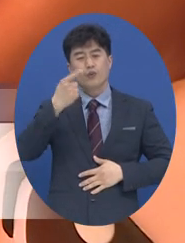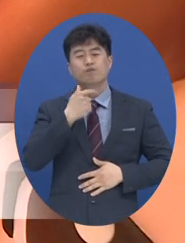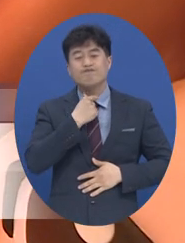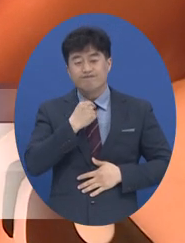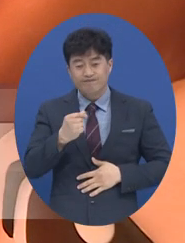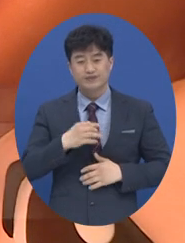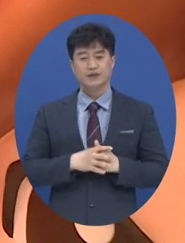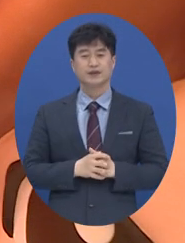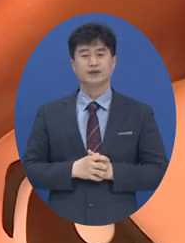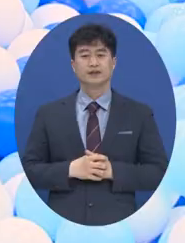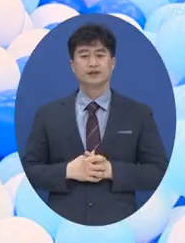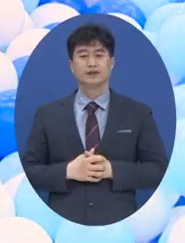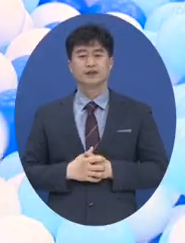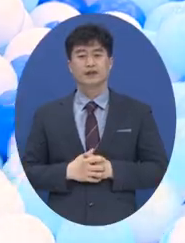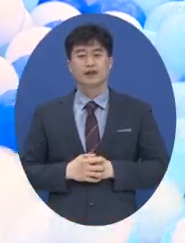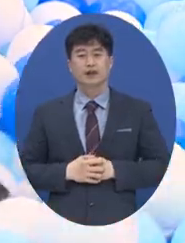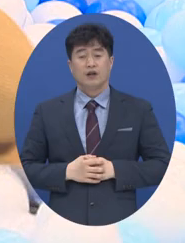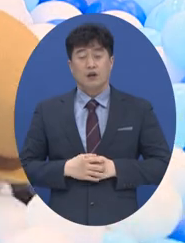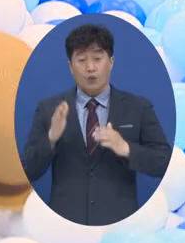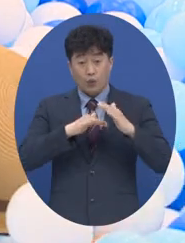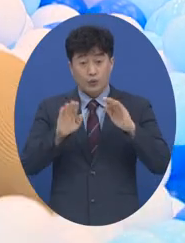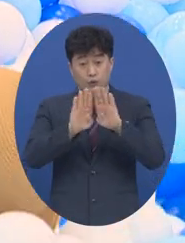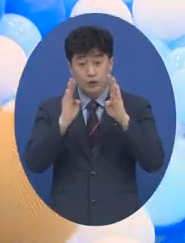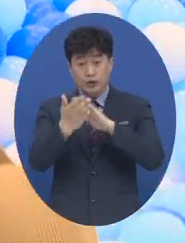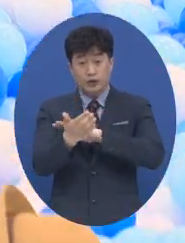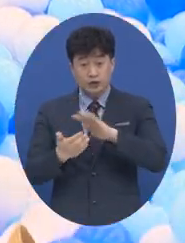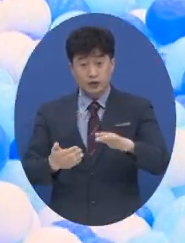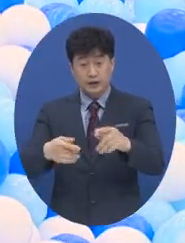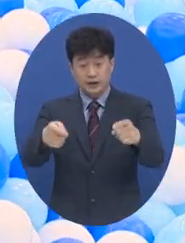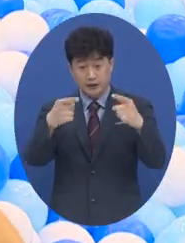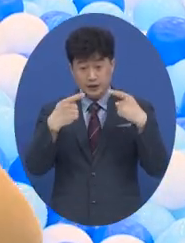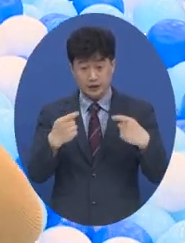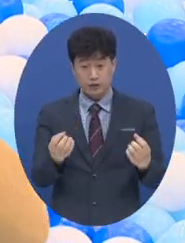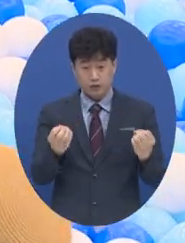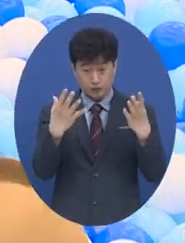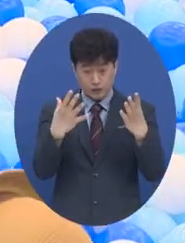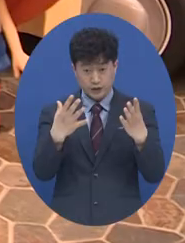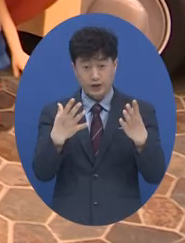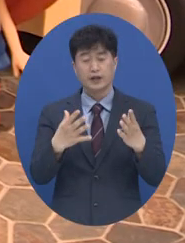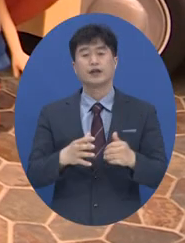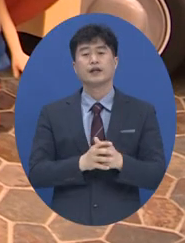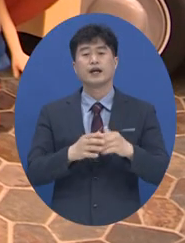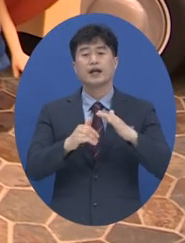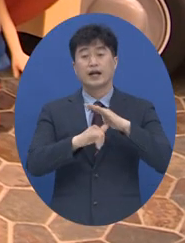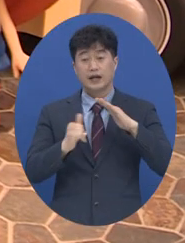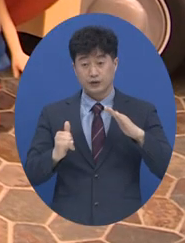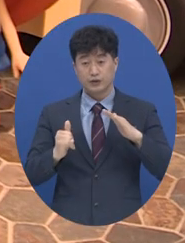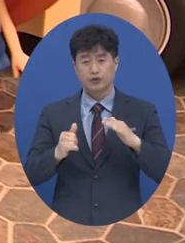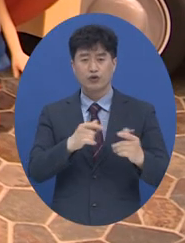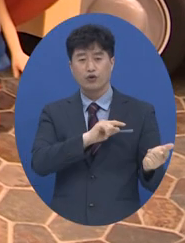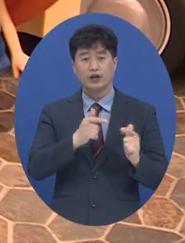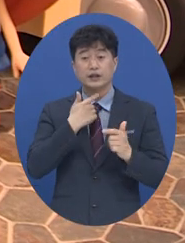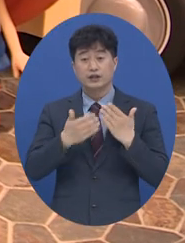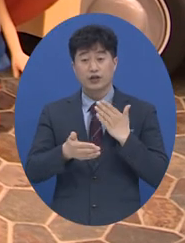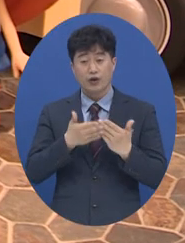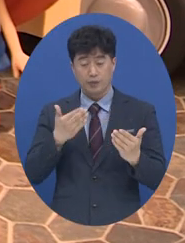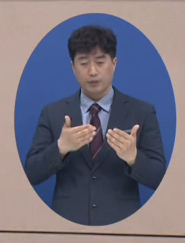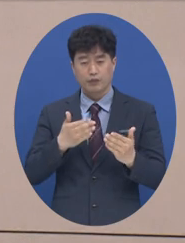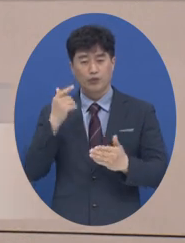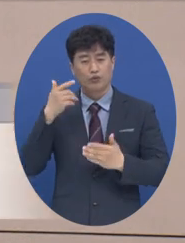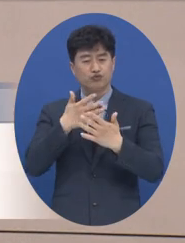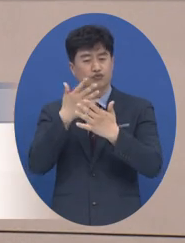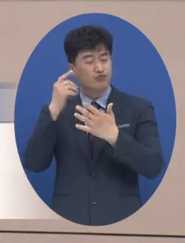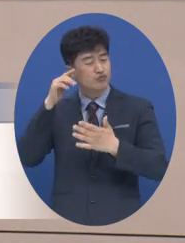화개 8 정식 개관전 참관 행사에 참여한 가족들은 여러 체험을 하며 추억을 썼습니다